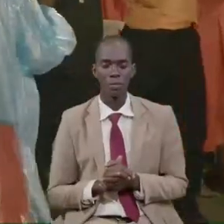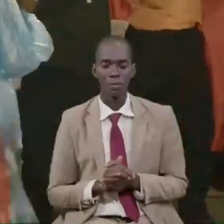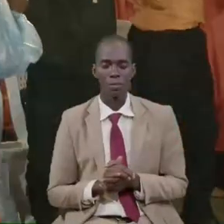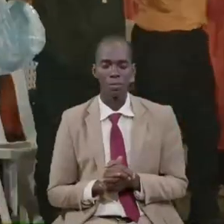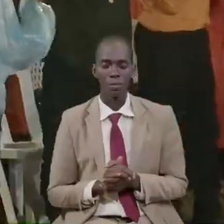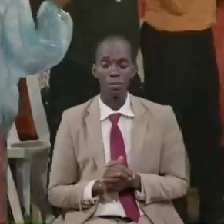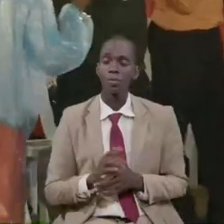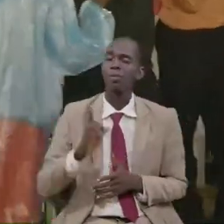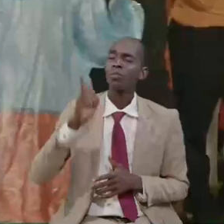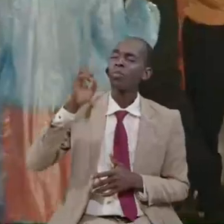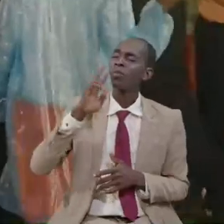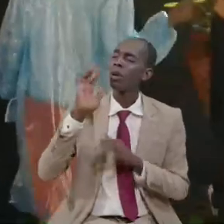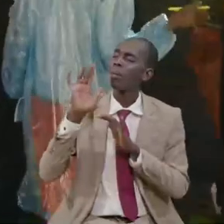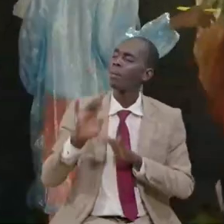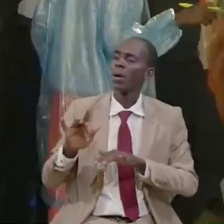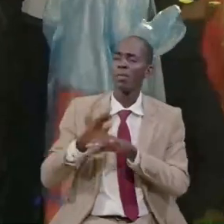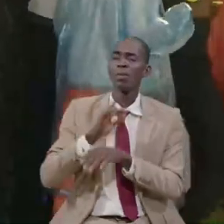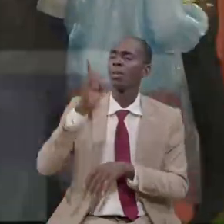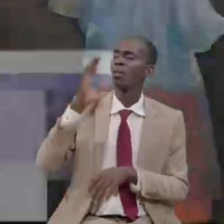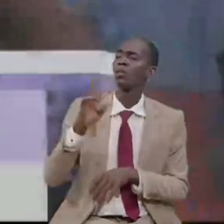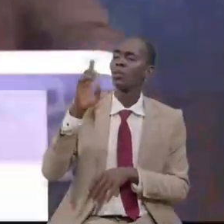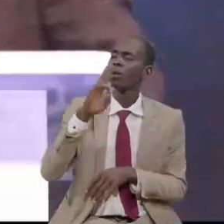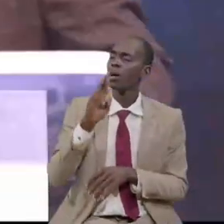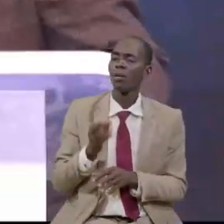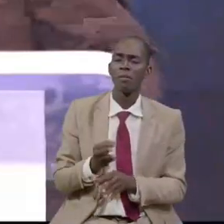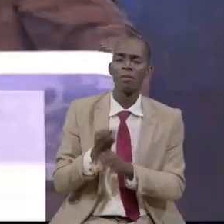tu es le Dieu miséricordieux, le Dieu fidèle,